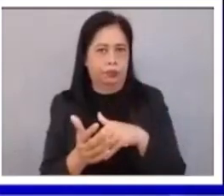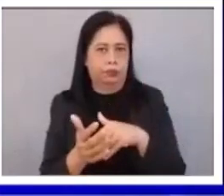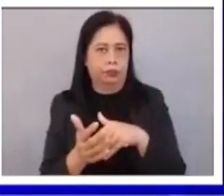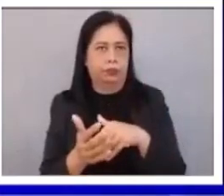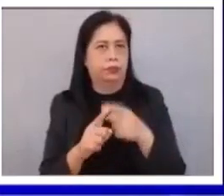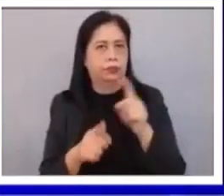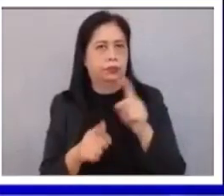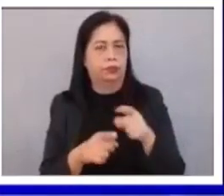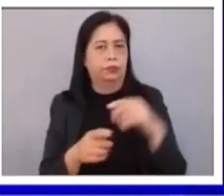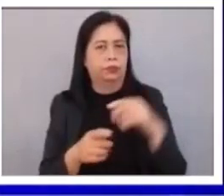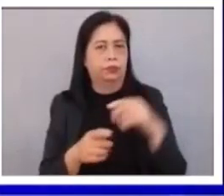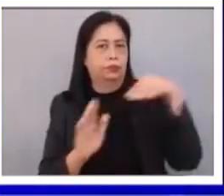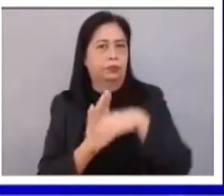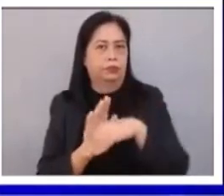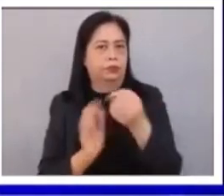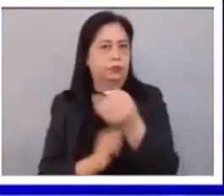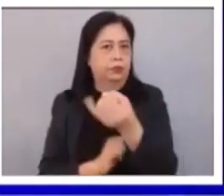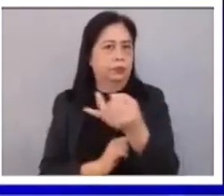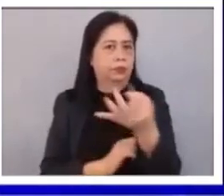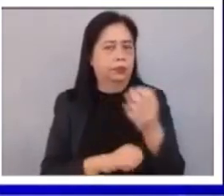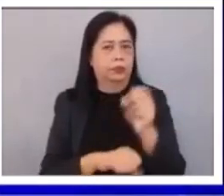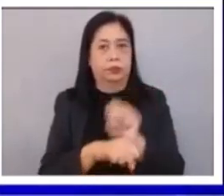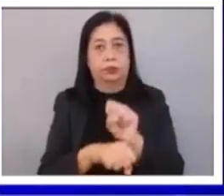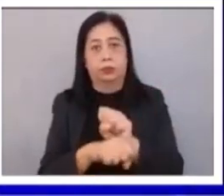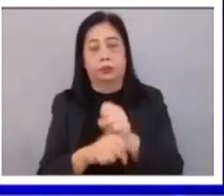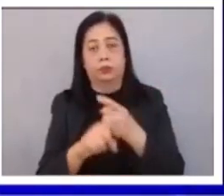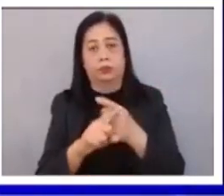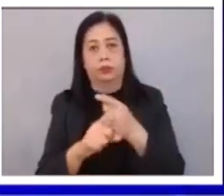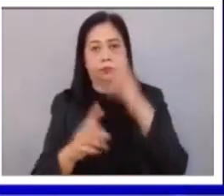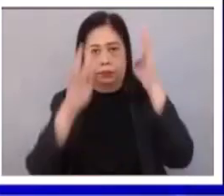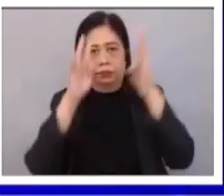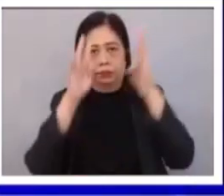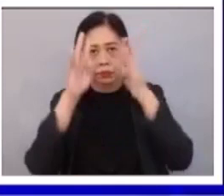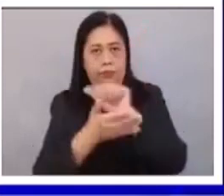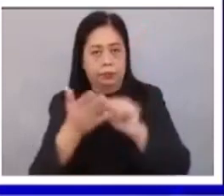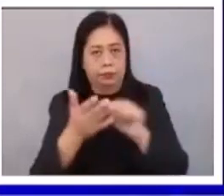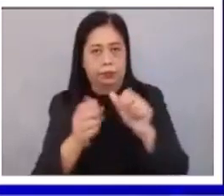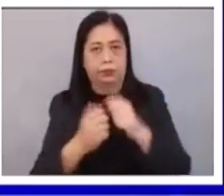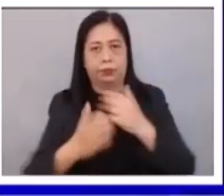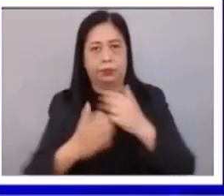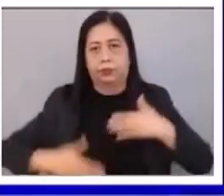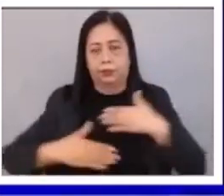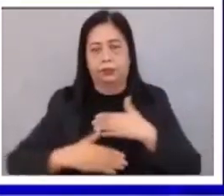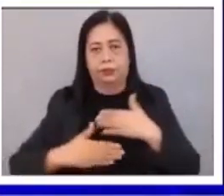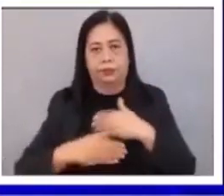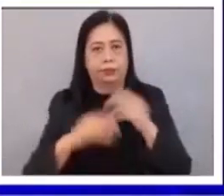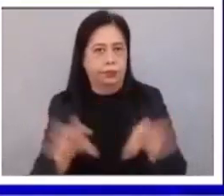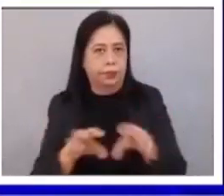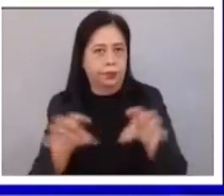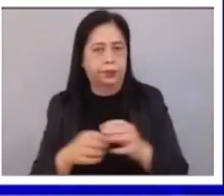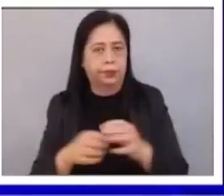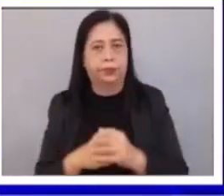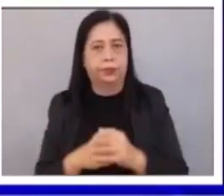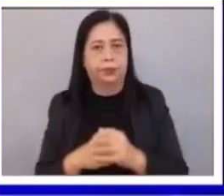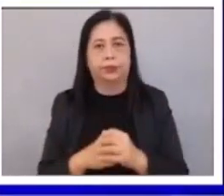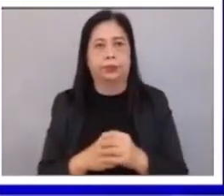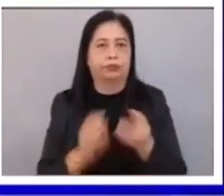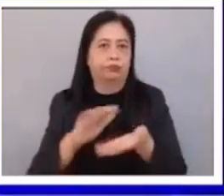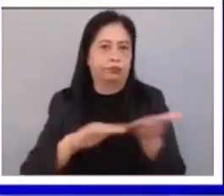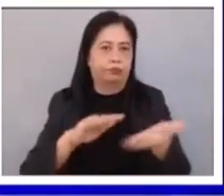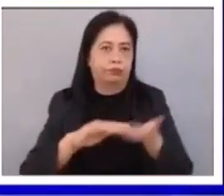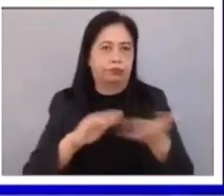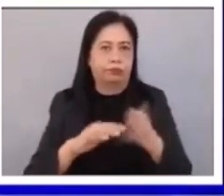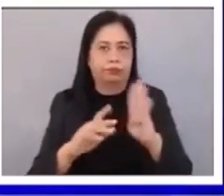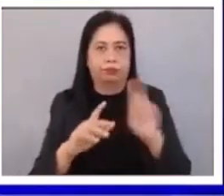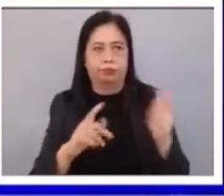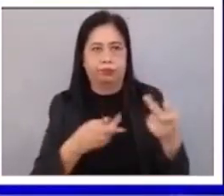pagbaba ng bilang ng employed sa creative arts and entertainment activities, gambling and betting